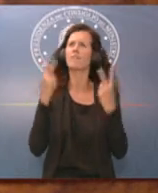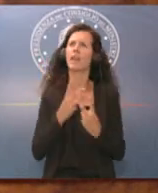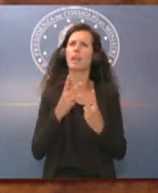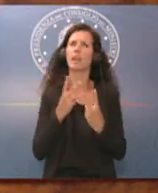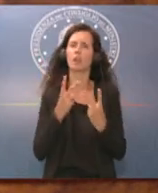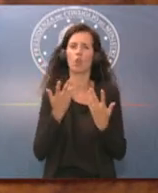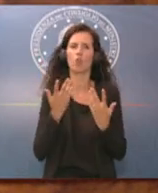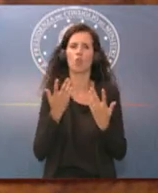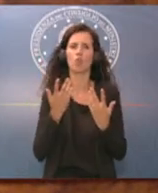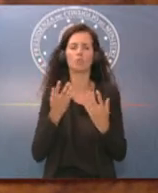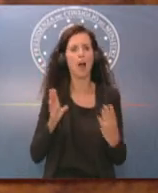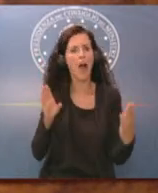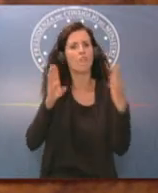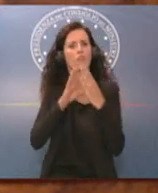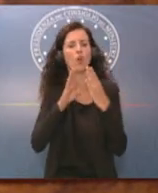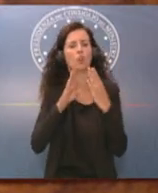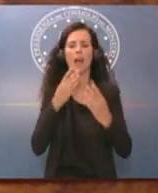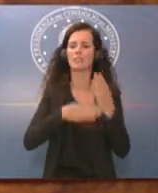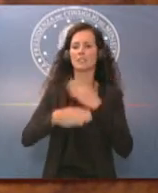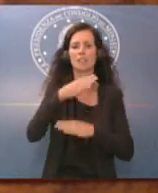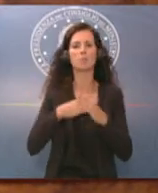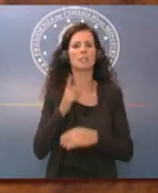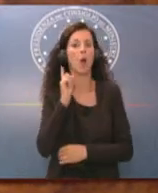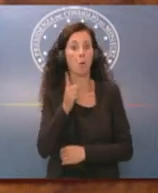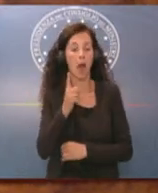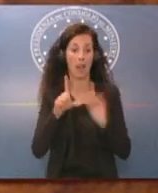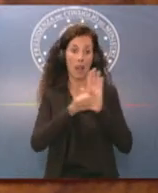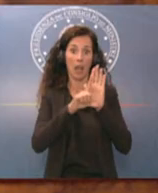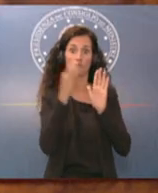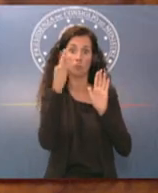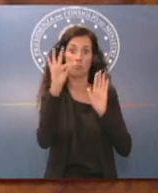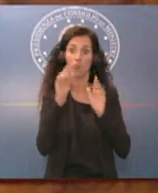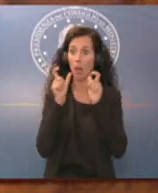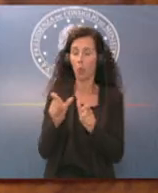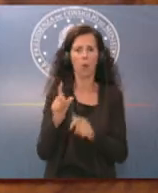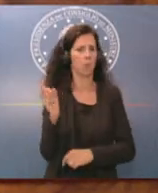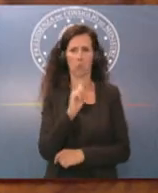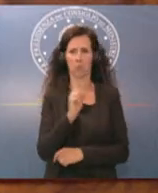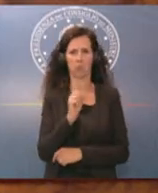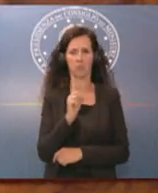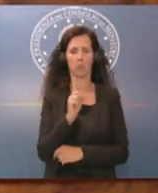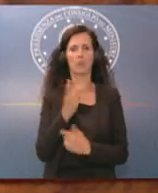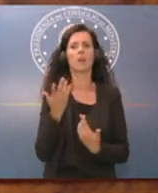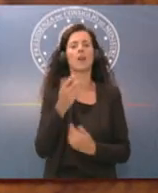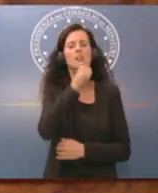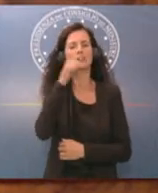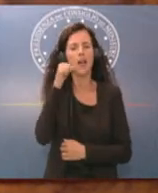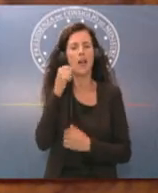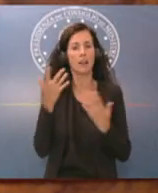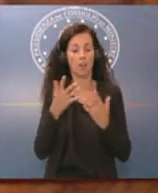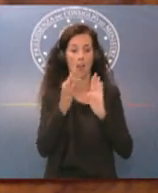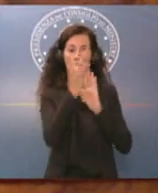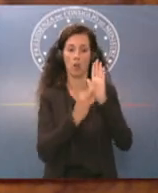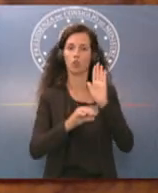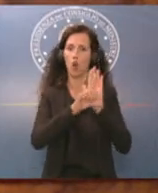il vero modo per affrontare i temi della disabilità non è quello di prevedere delle leggi speciali ad hoc. È di fare in modo che la nostra normativa,